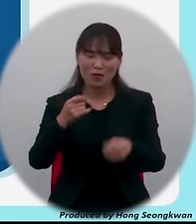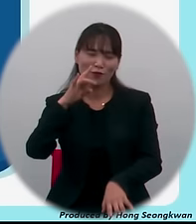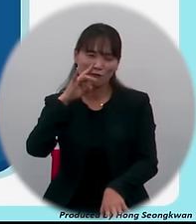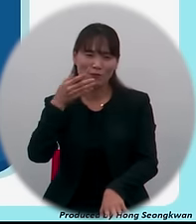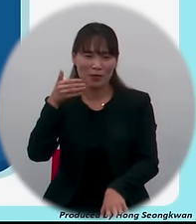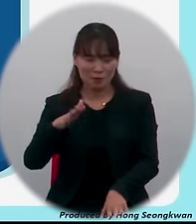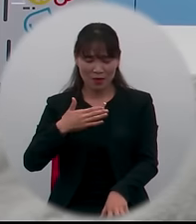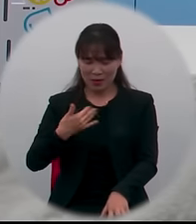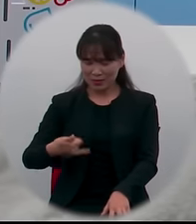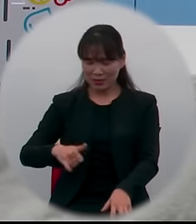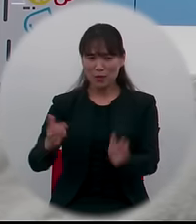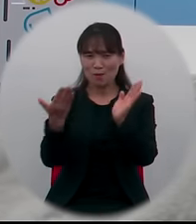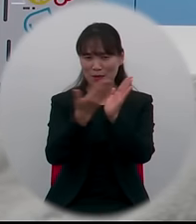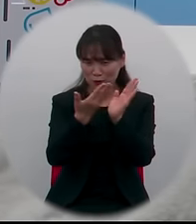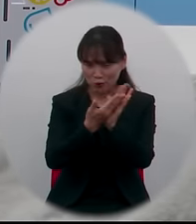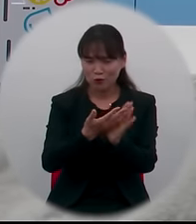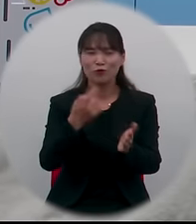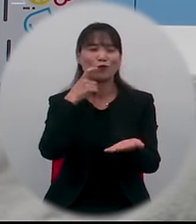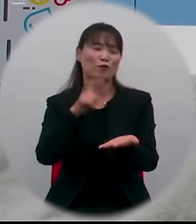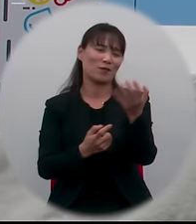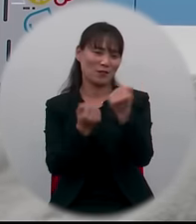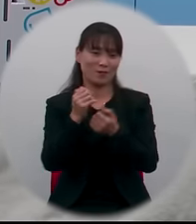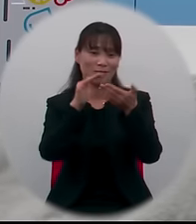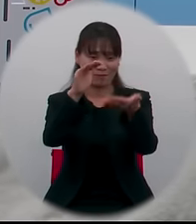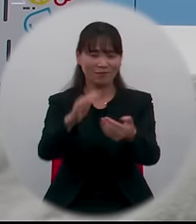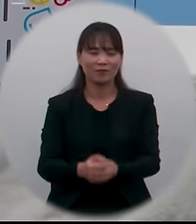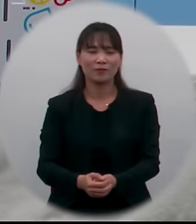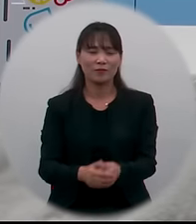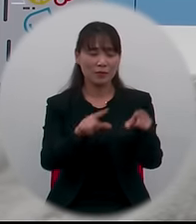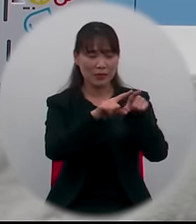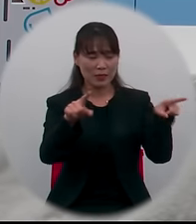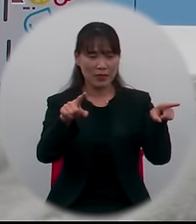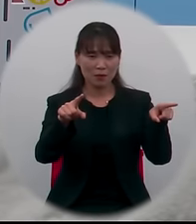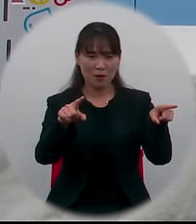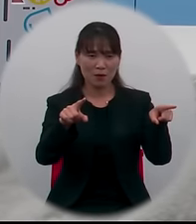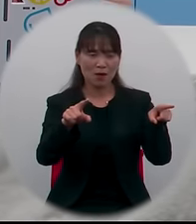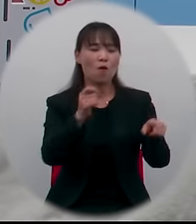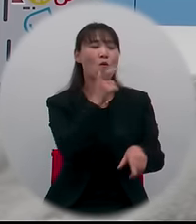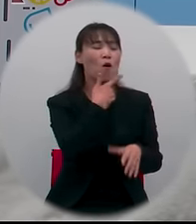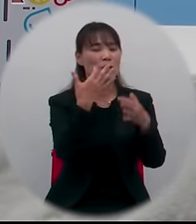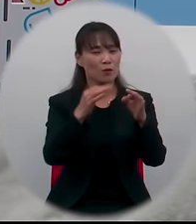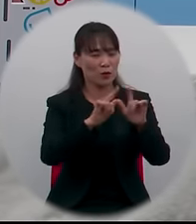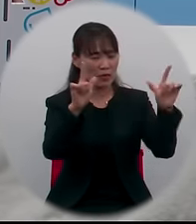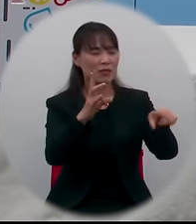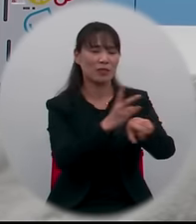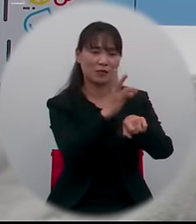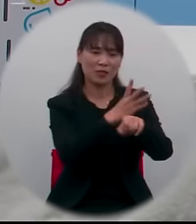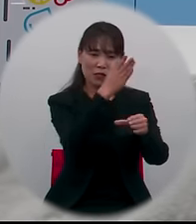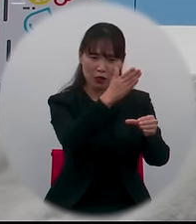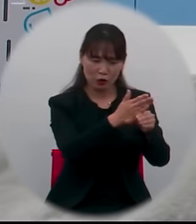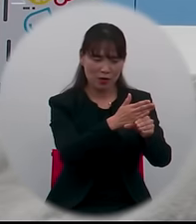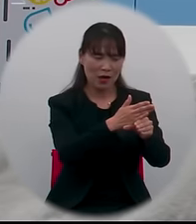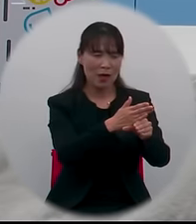궁금해하시는데 내 아이 맞춤 영 사용 시간 계산법 아주 쉽게 알려 드릴게요 일단 평일날 월요일부터 금요일까지는